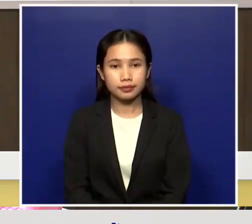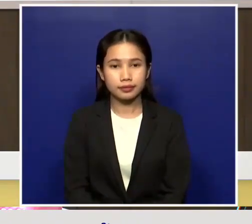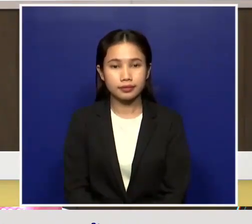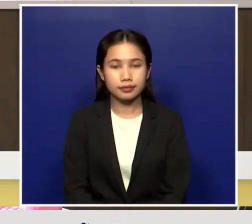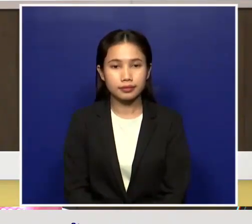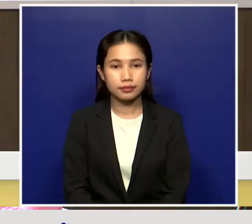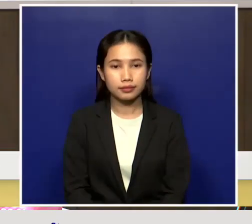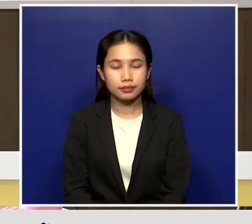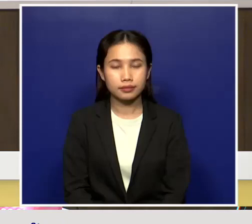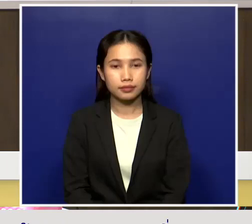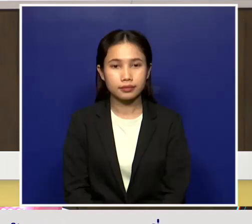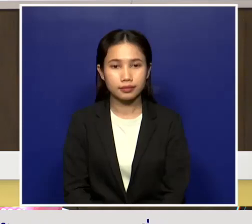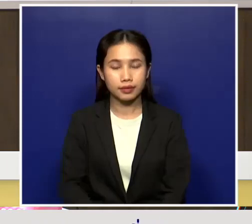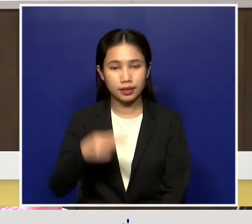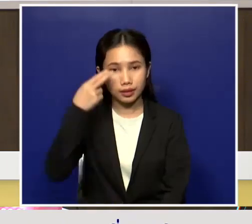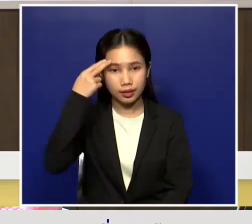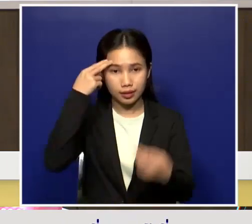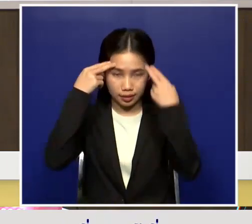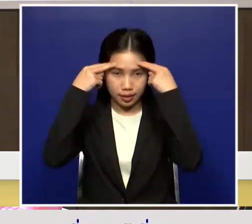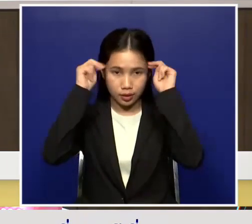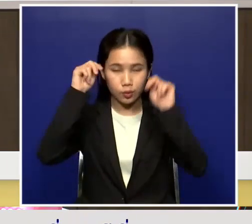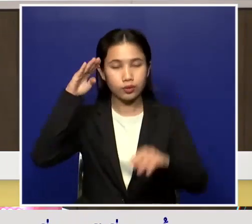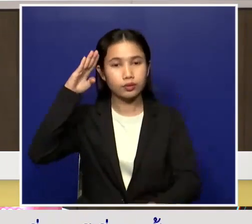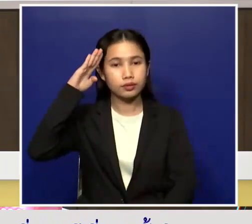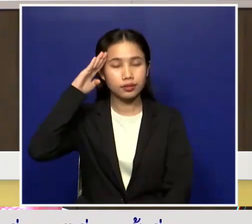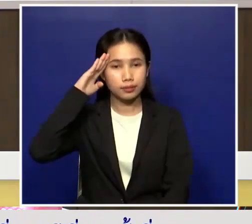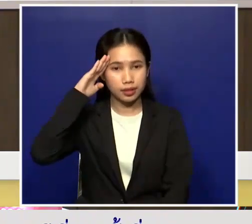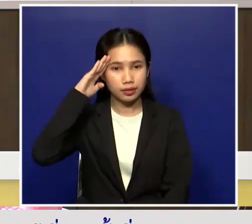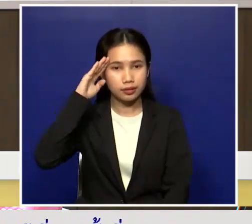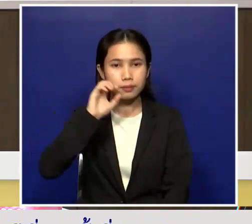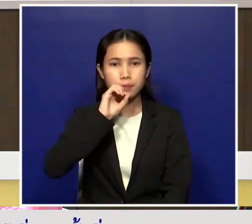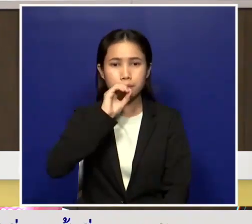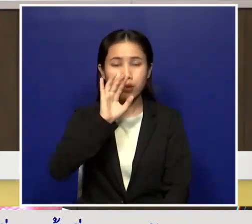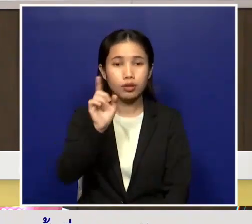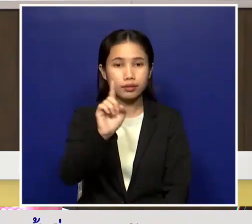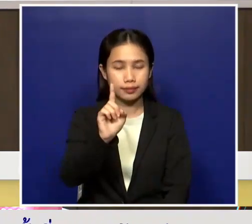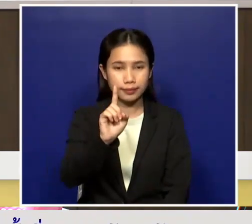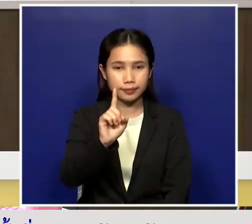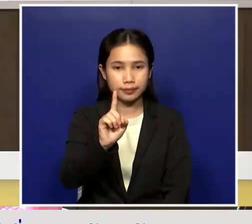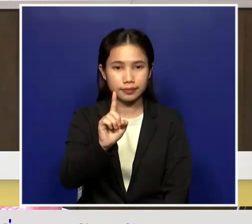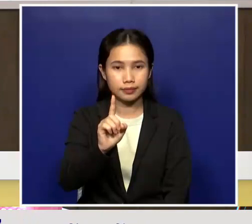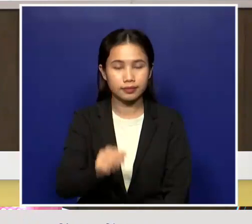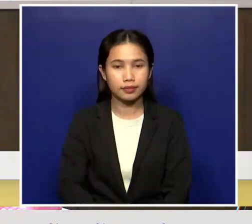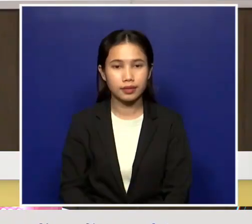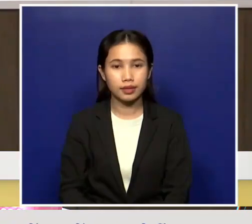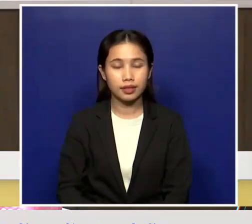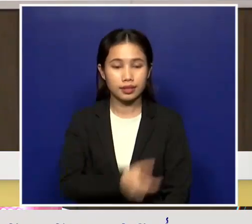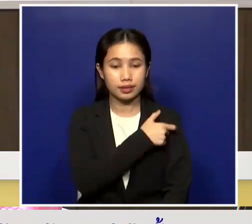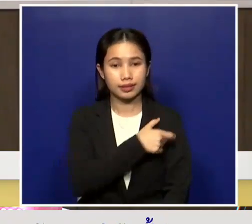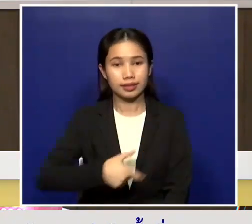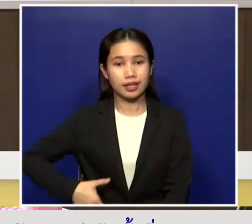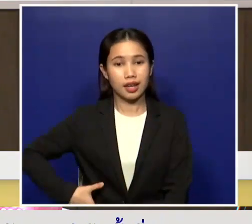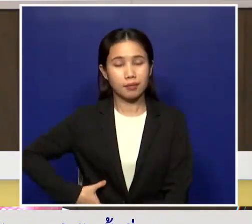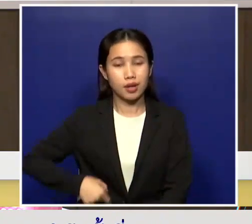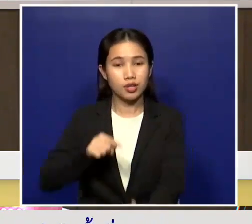ท่านนายกท่านนี้ชอบแอบอ้างเอาแอบอ้างสถาบันเพื่อประโยชน์ของตัวเอง